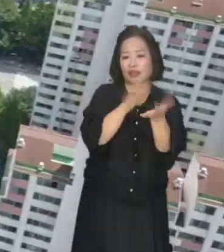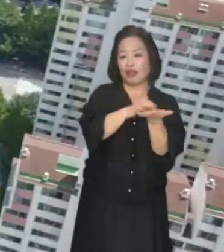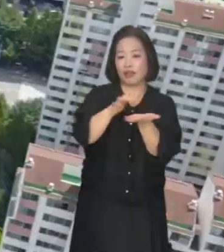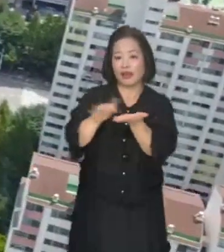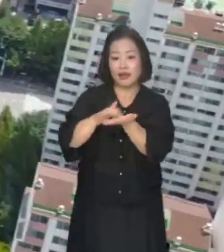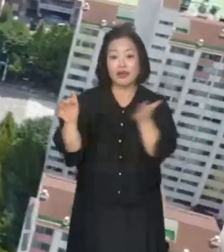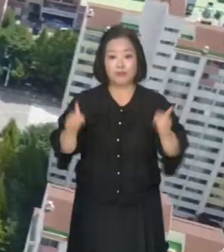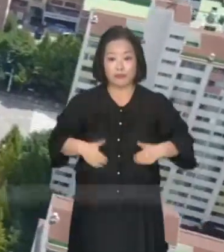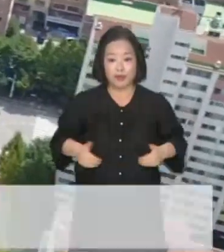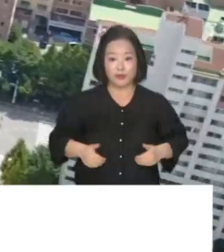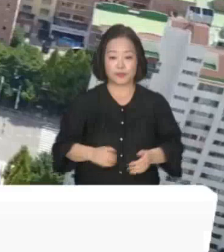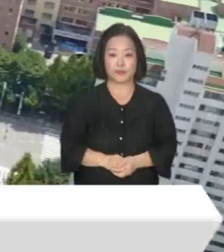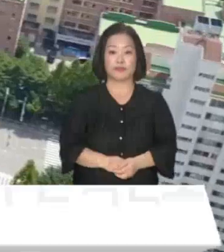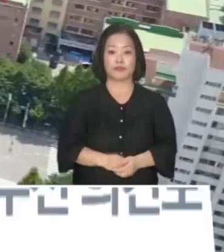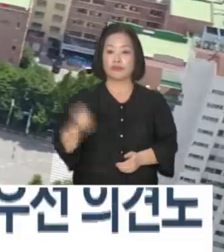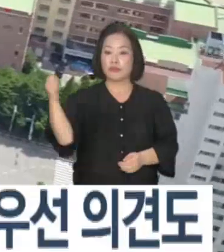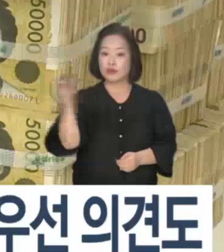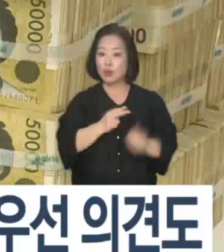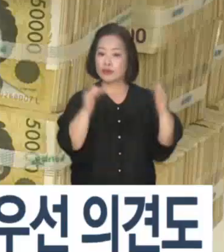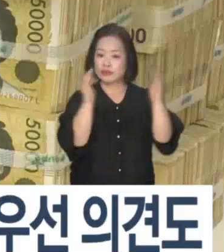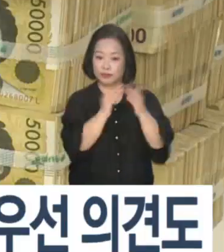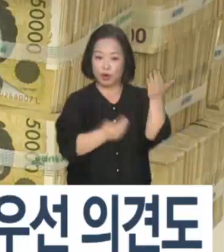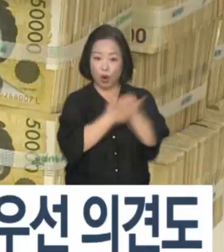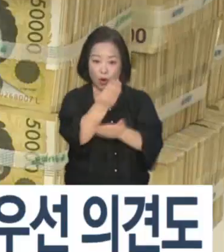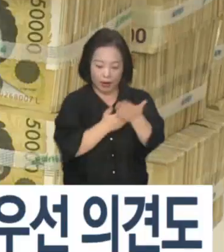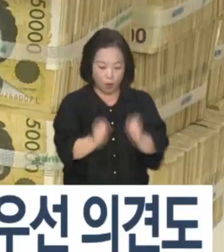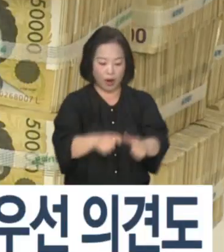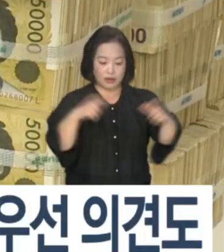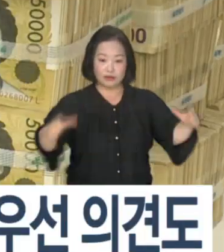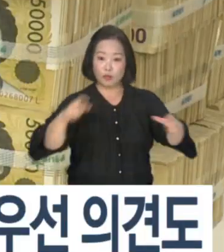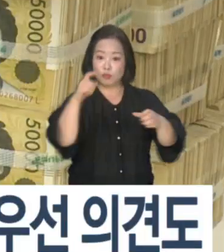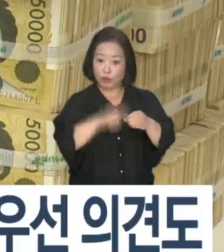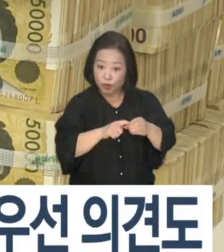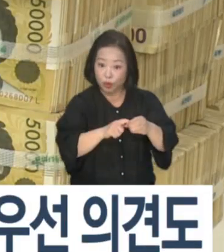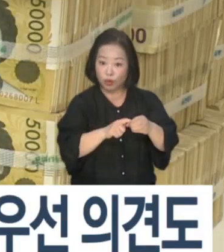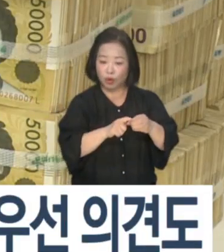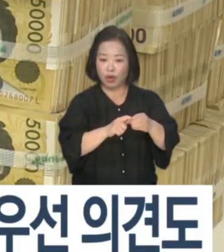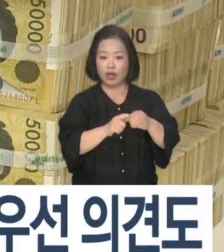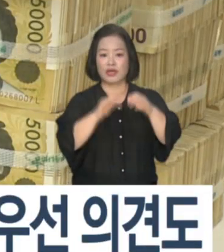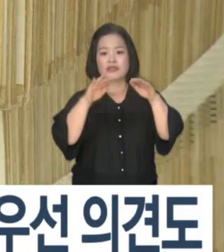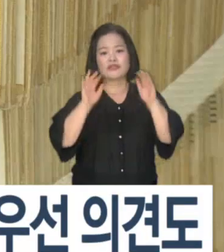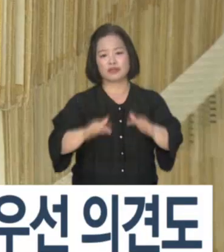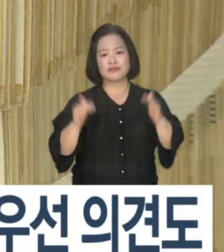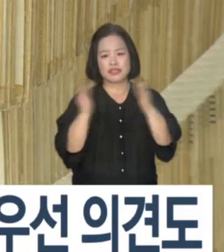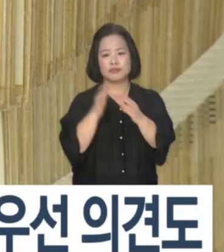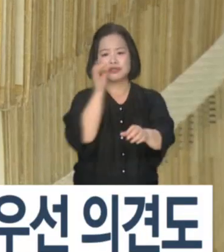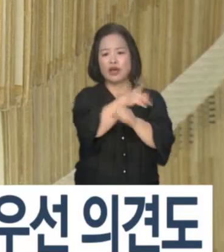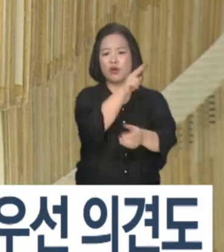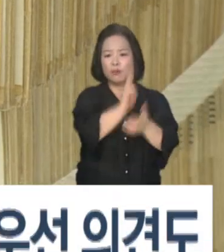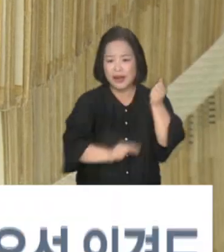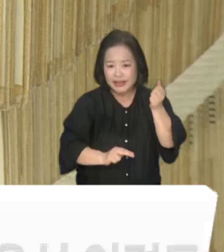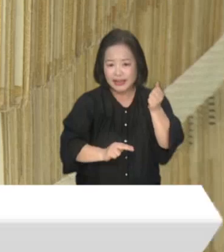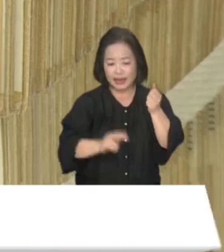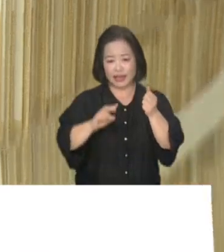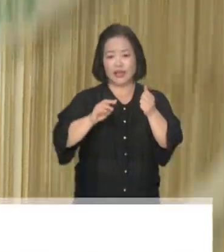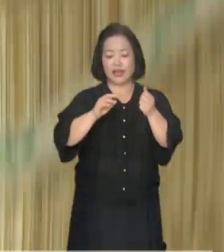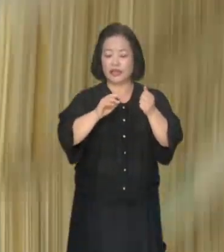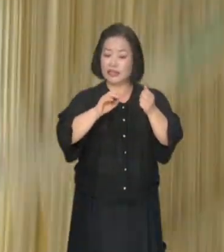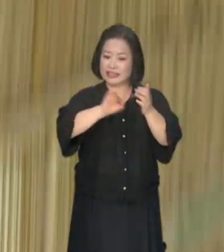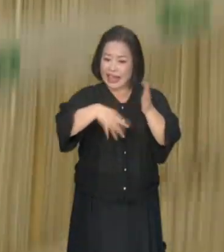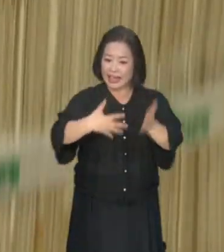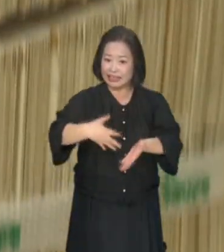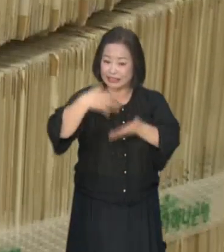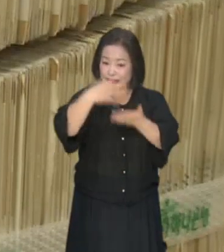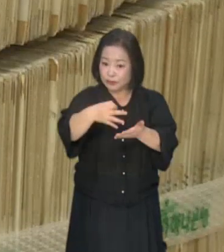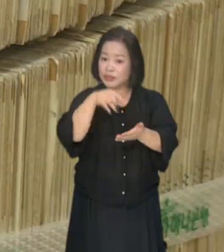있습니다. 이 밖에 부동산 거래 활성화를 위해선 종부세보다 집을 사고 팔 때 내야 하는 취득세와